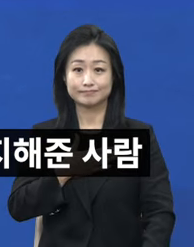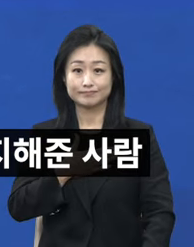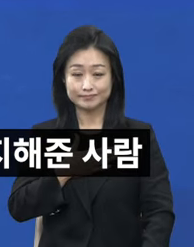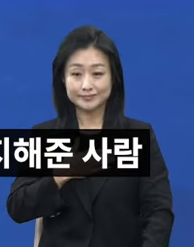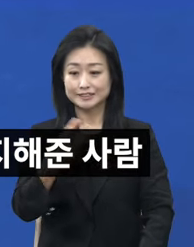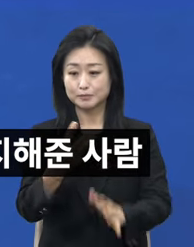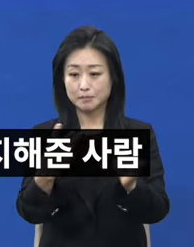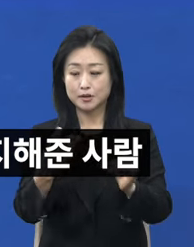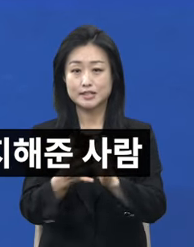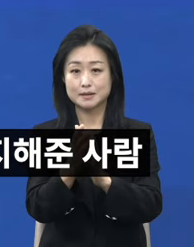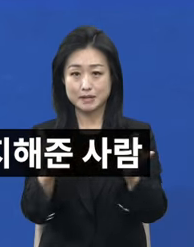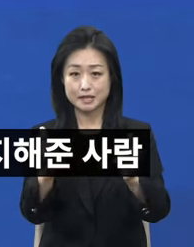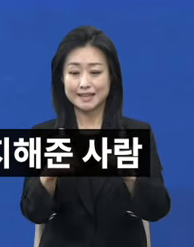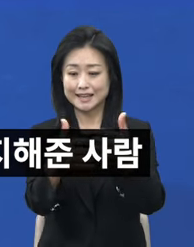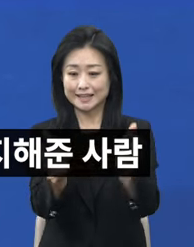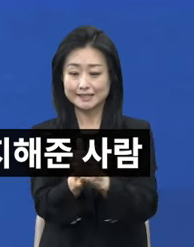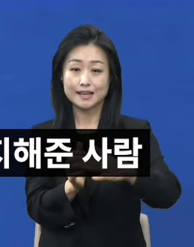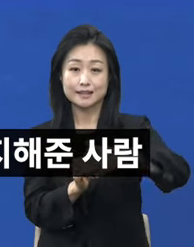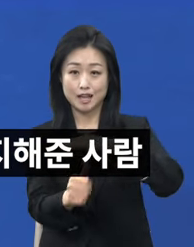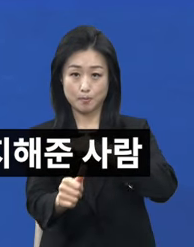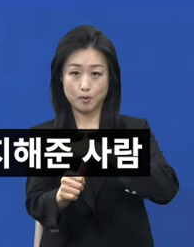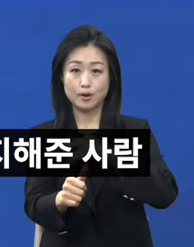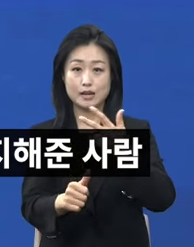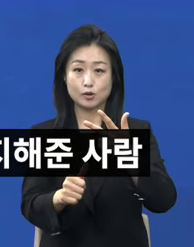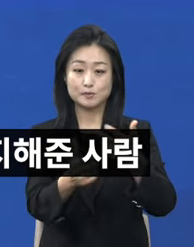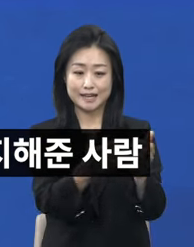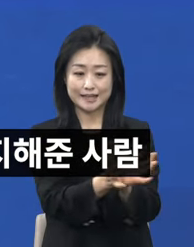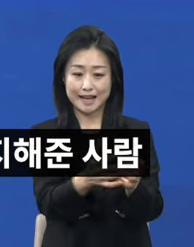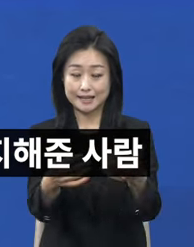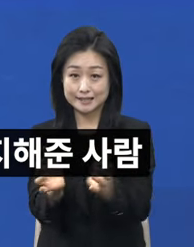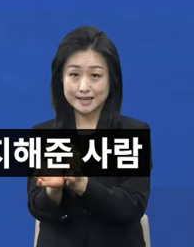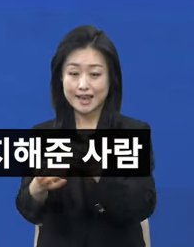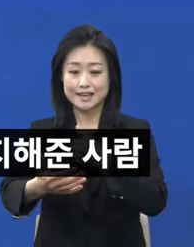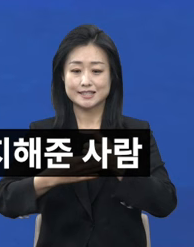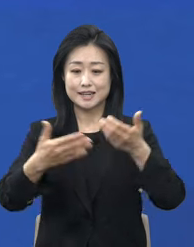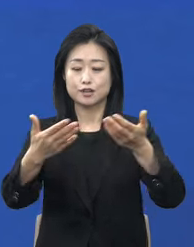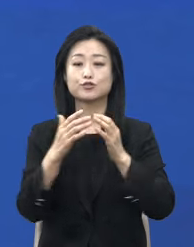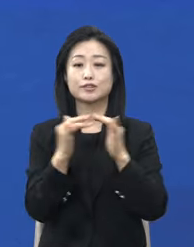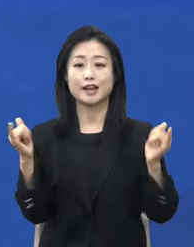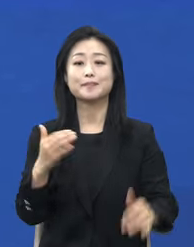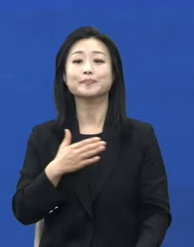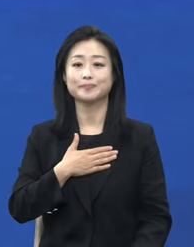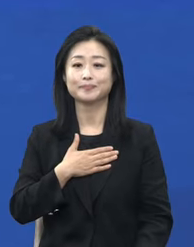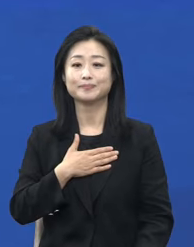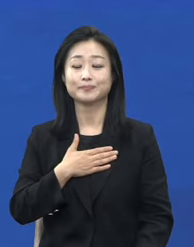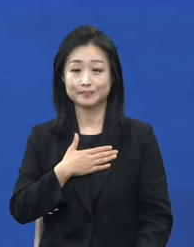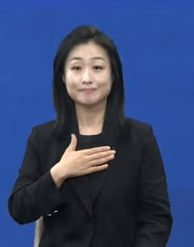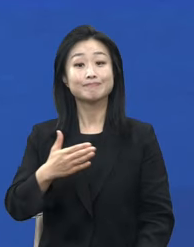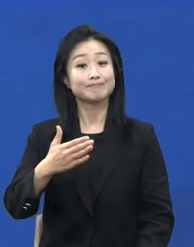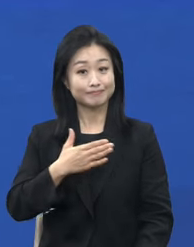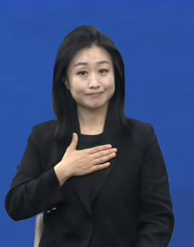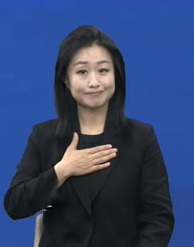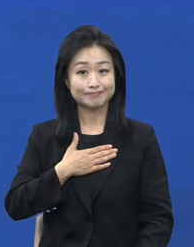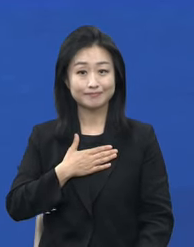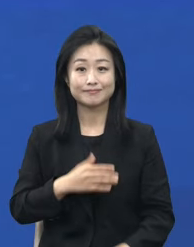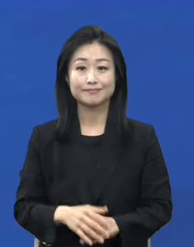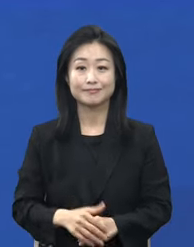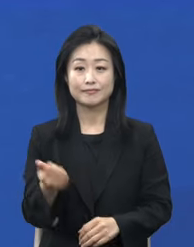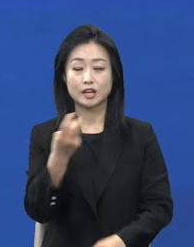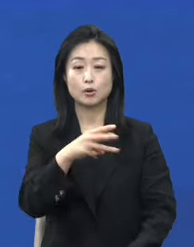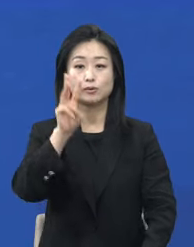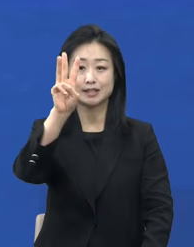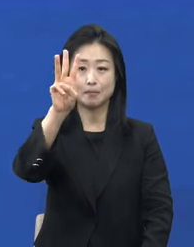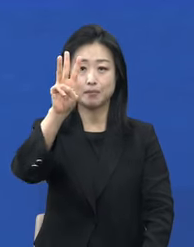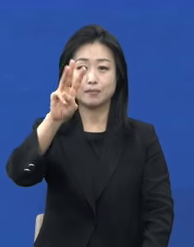명의 시민과 장애인 단체를 대표하는 7개 단체가 지지해준 사람, 그 사람이 바로 기호